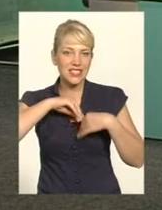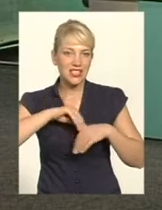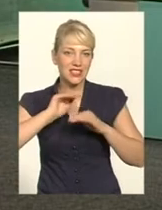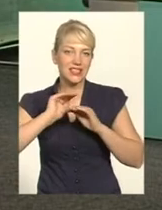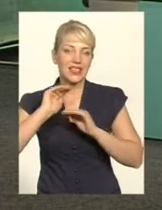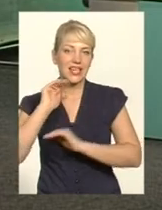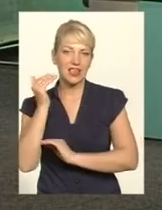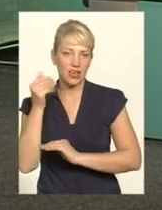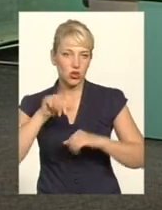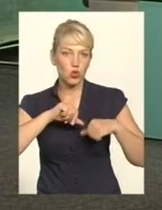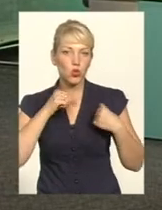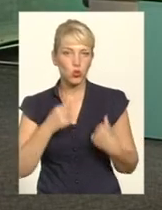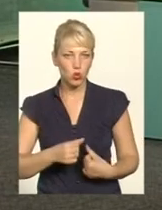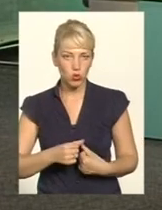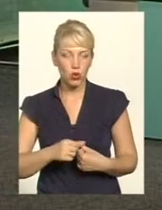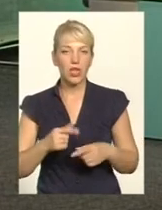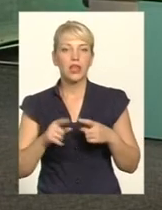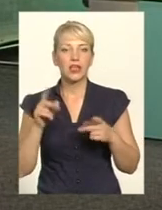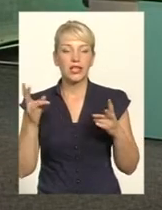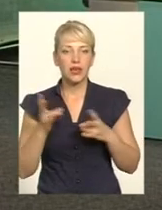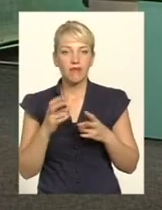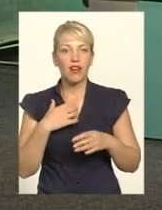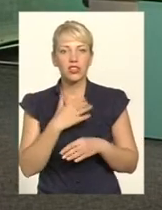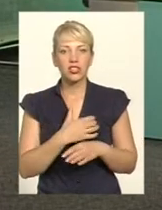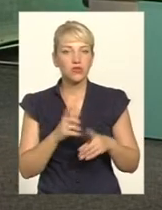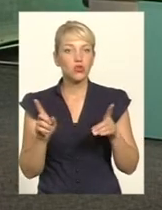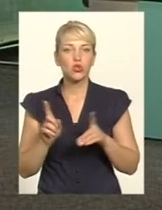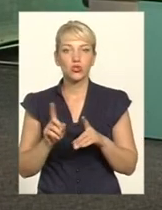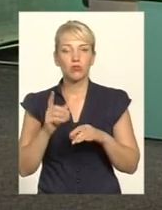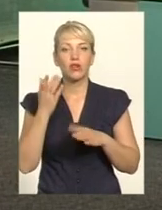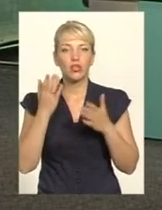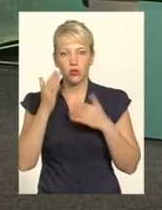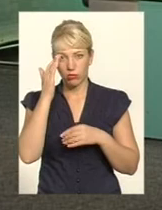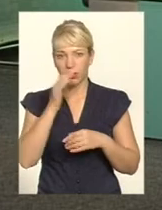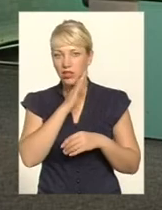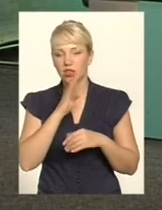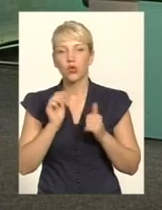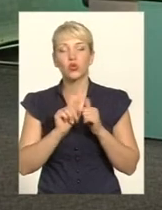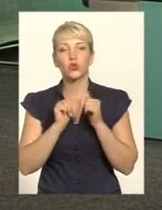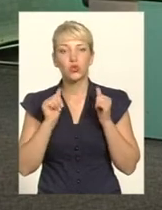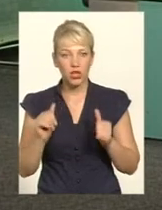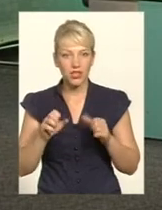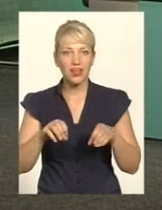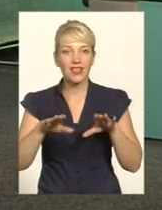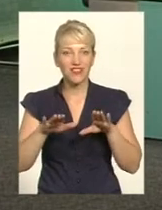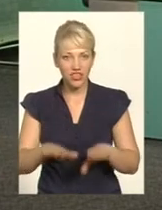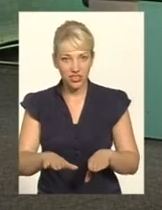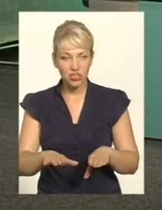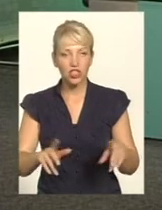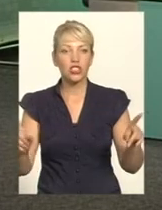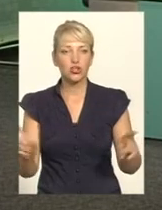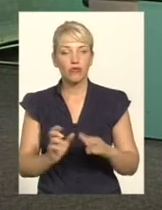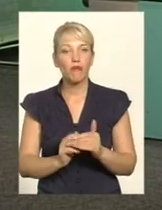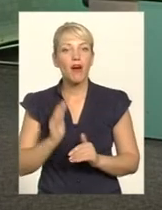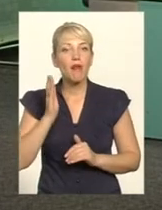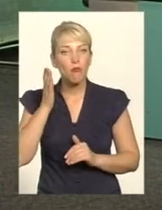душу. Тут важливо, щоб якщо батьки розлучаються і вирішили все ж таки, що на майбутнє